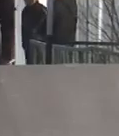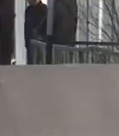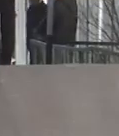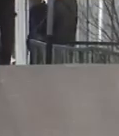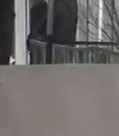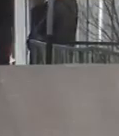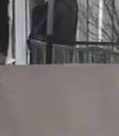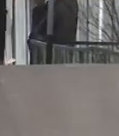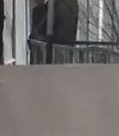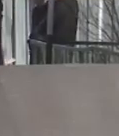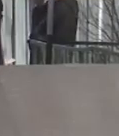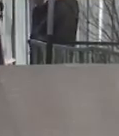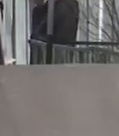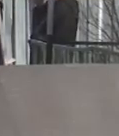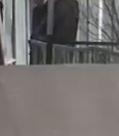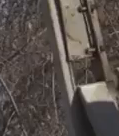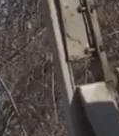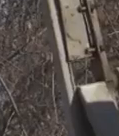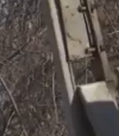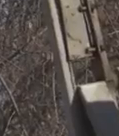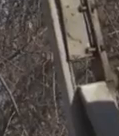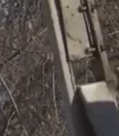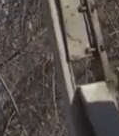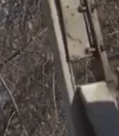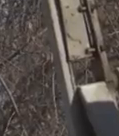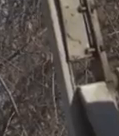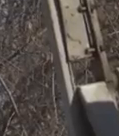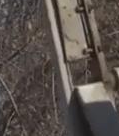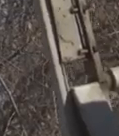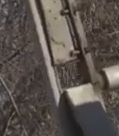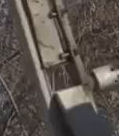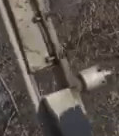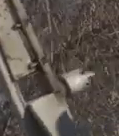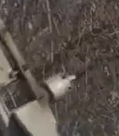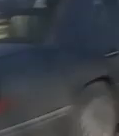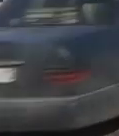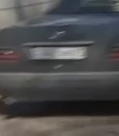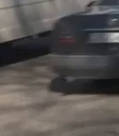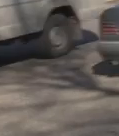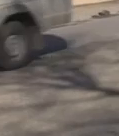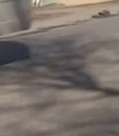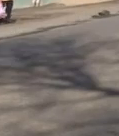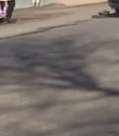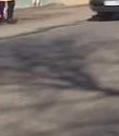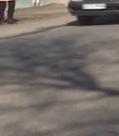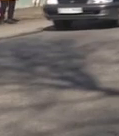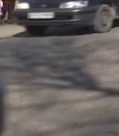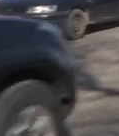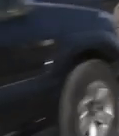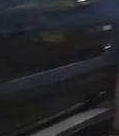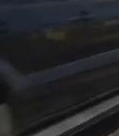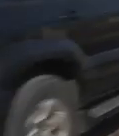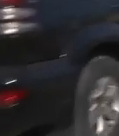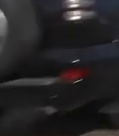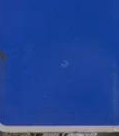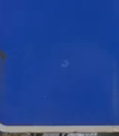жүргіншілерге қиындық тудырып келді. Ағылған адам жүйткіген вагон. Аратура әр түрлі апат болып зардап шеккендер де болды.